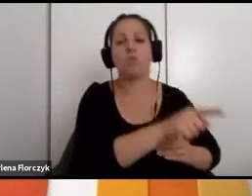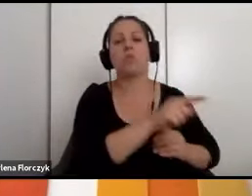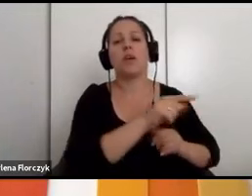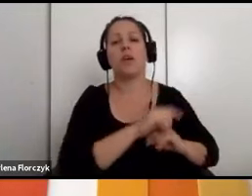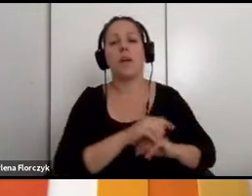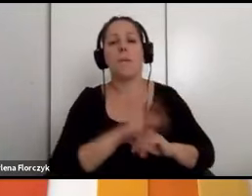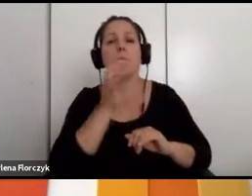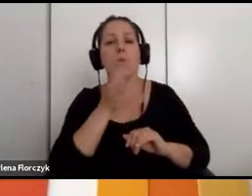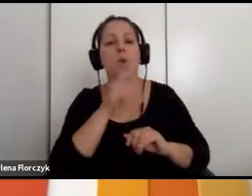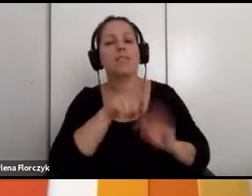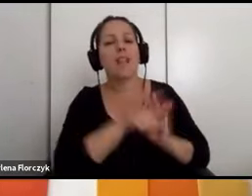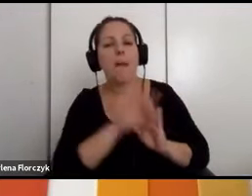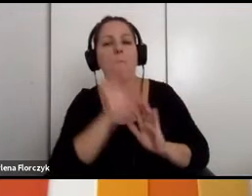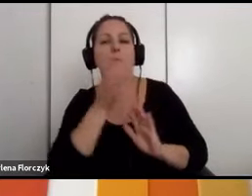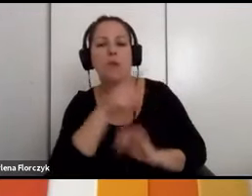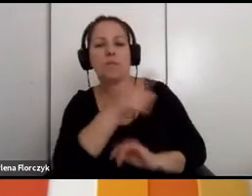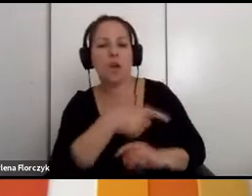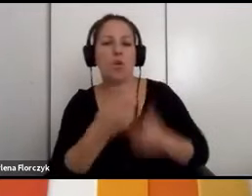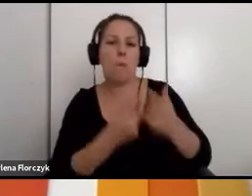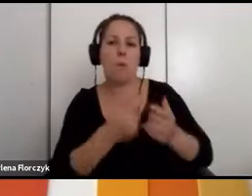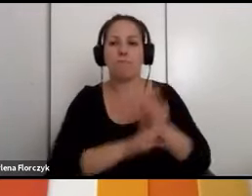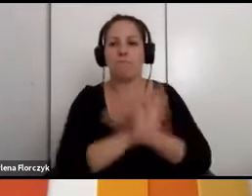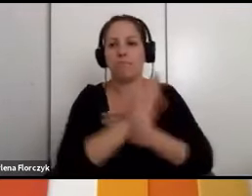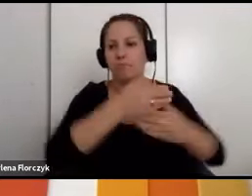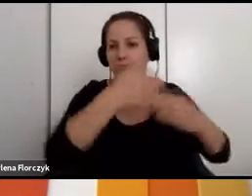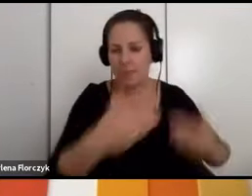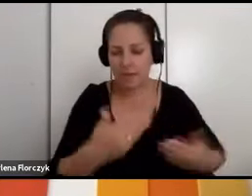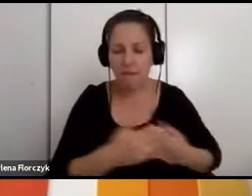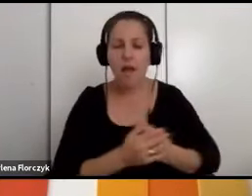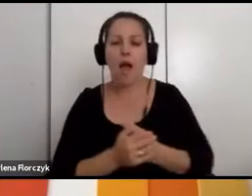gdzie młodzi dla młodych robią spektakle i